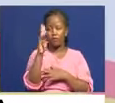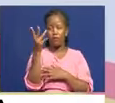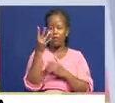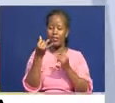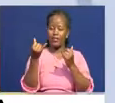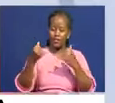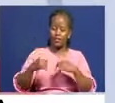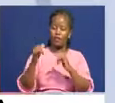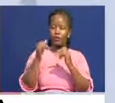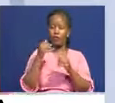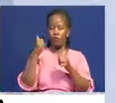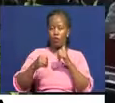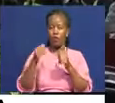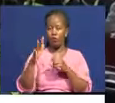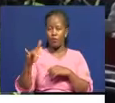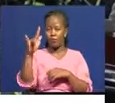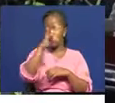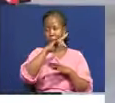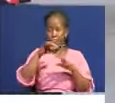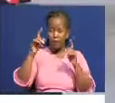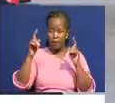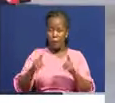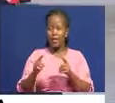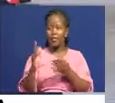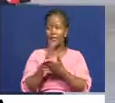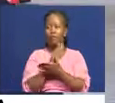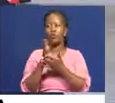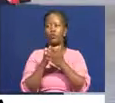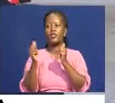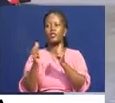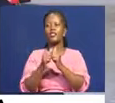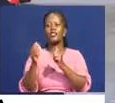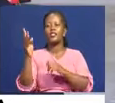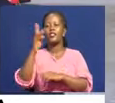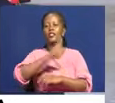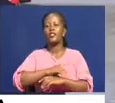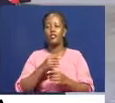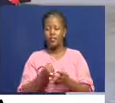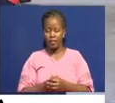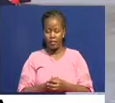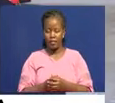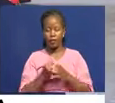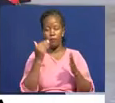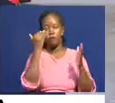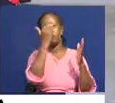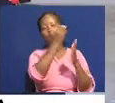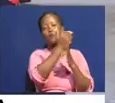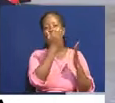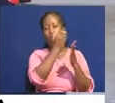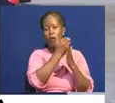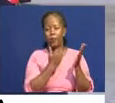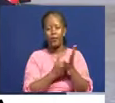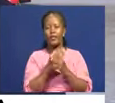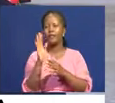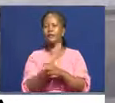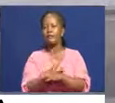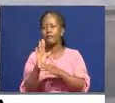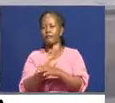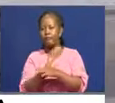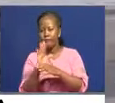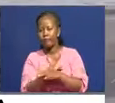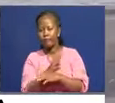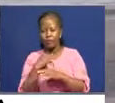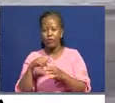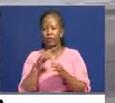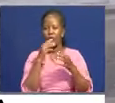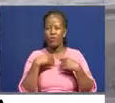ndege hiyo inapaswa kufanya ndani ya siku 10. Kwa kuwa ratiba yetu ina shughuli mingi, tumegawanya